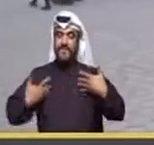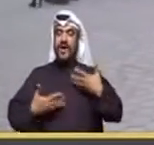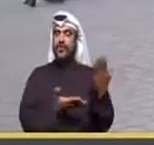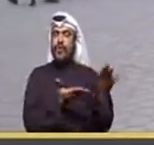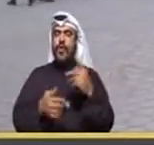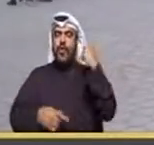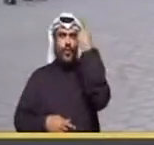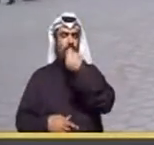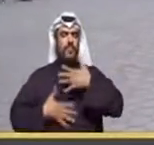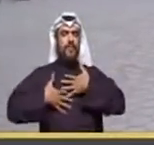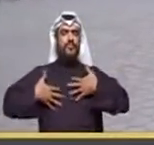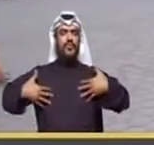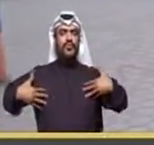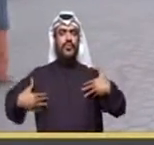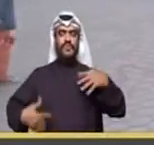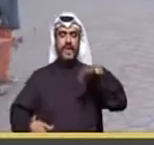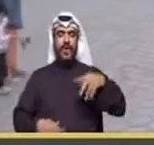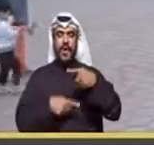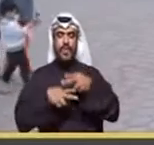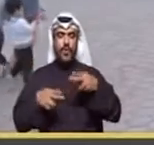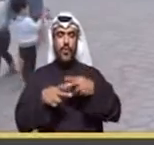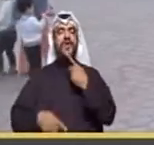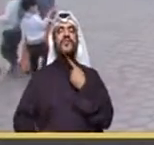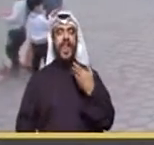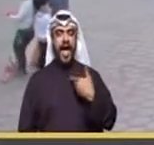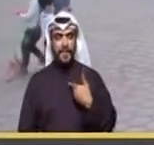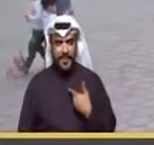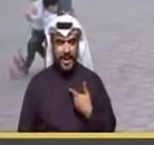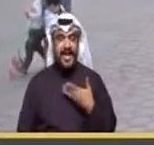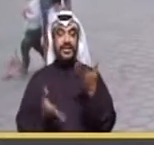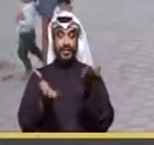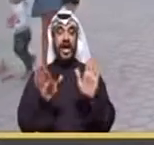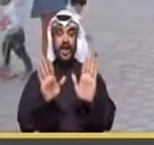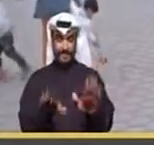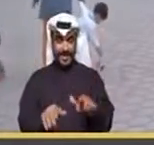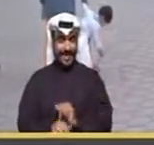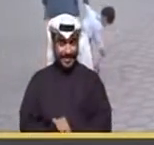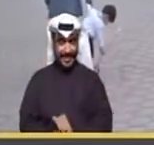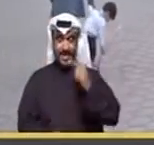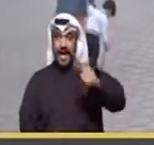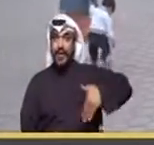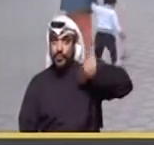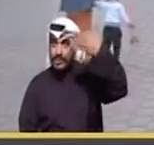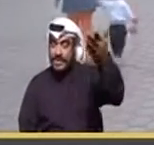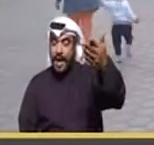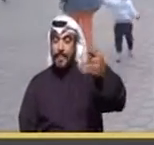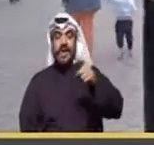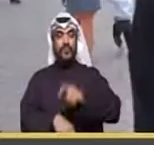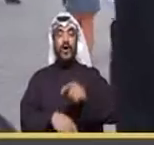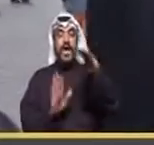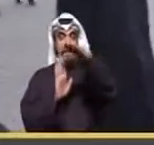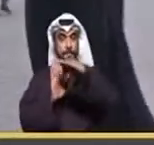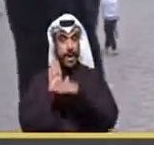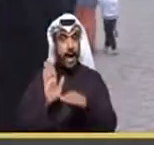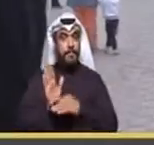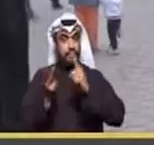في الأعياد الوطنية لدولتنا الحبيبة. إن شاء الله راح تكون عندنا خلال الفترة القادمة عدة